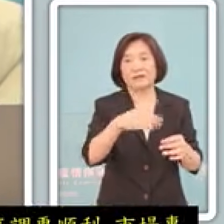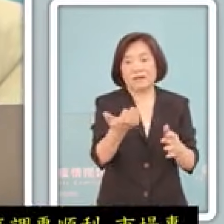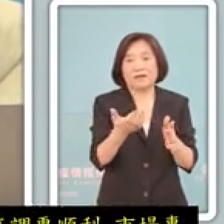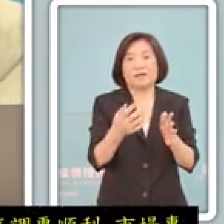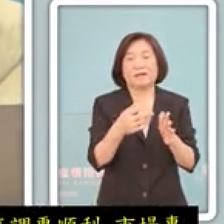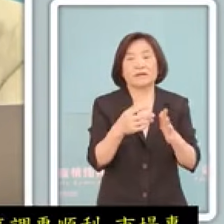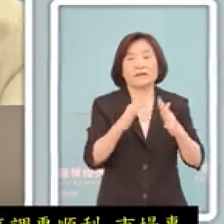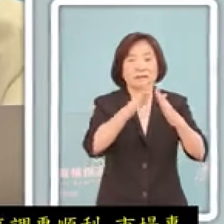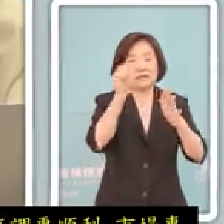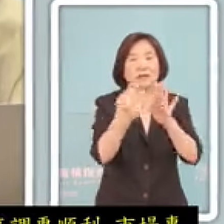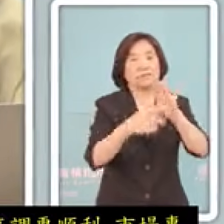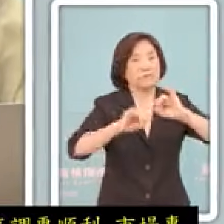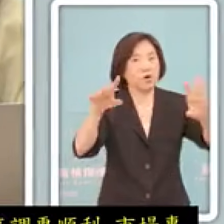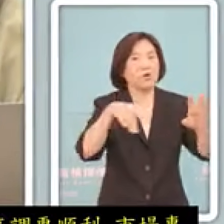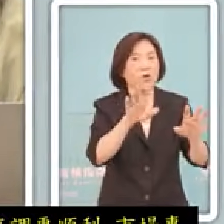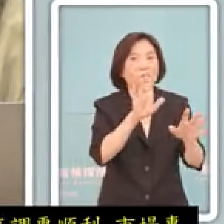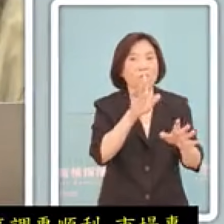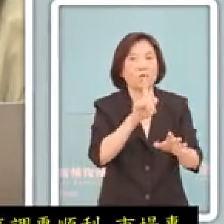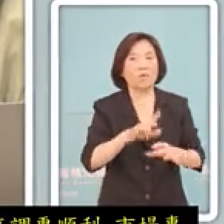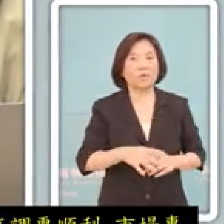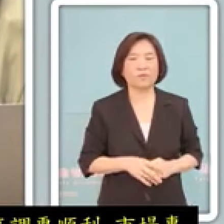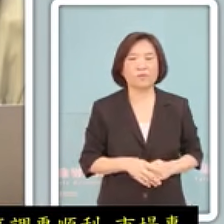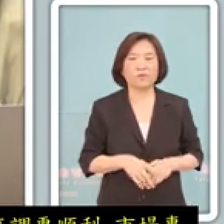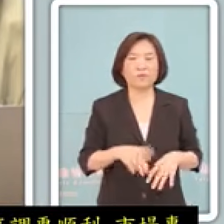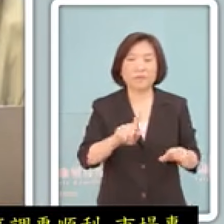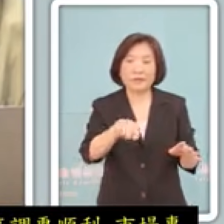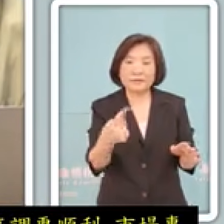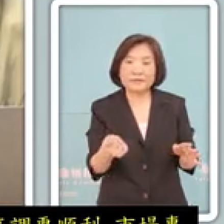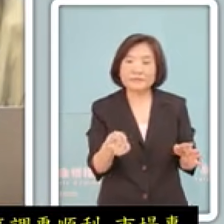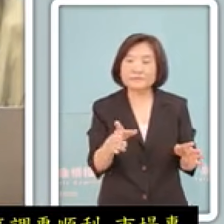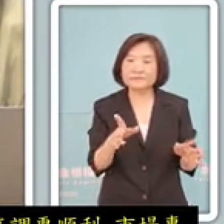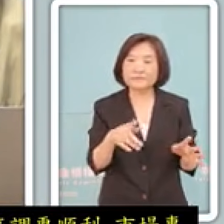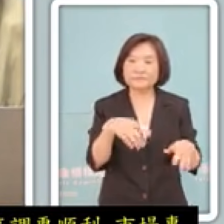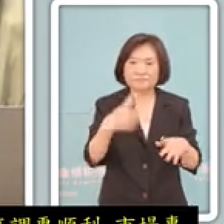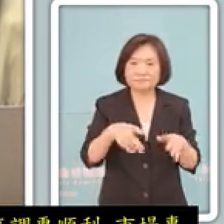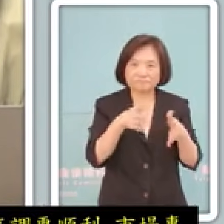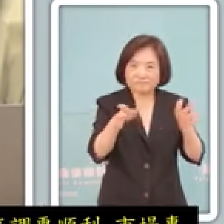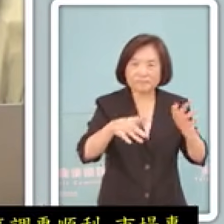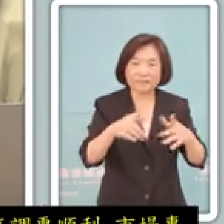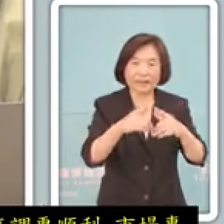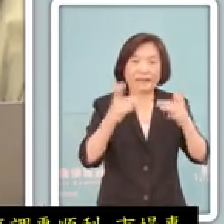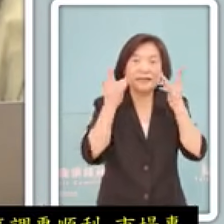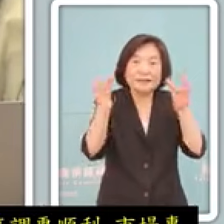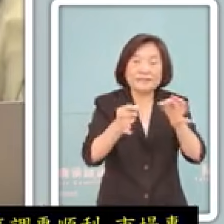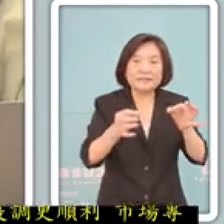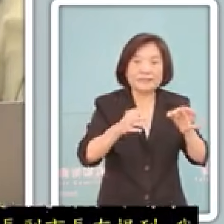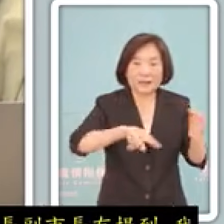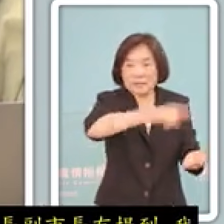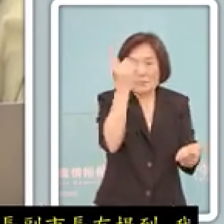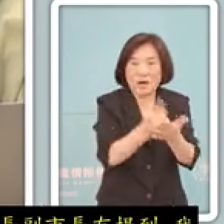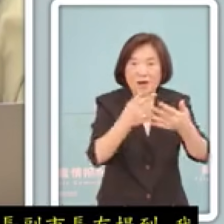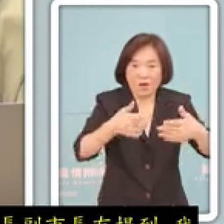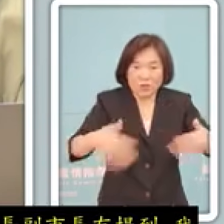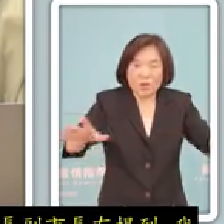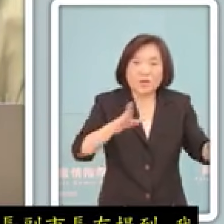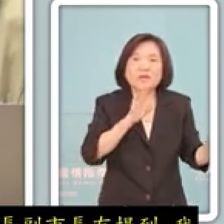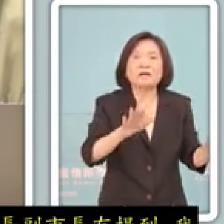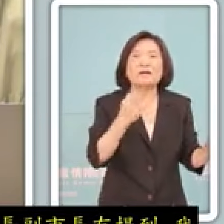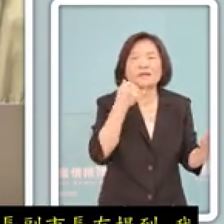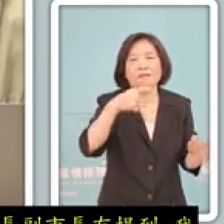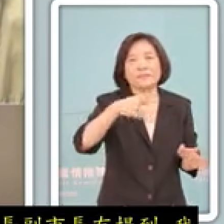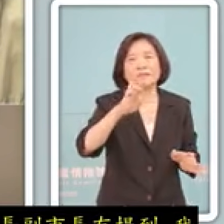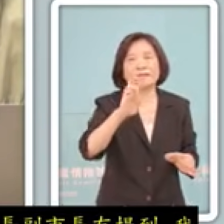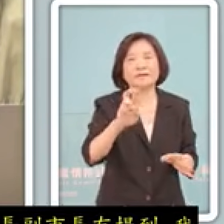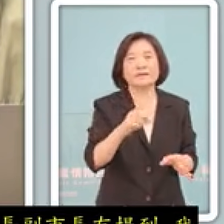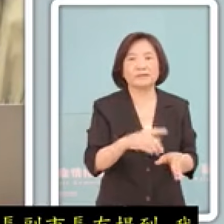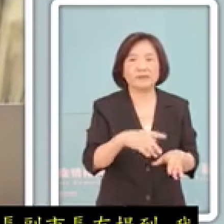会中这个市长跟副市长也有提到的，接下来我们会进行更多的大型市场的 PCR 的筛检专案，希望可以透